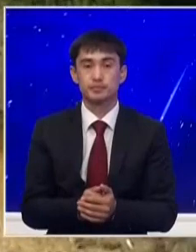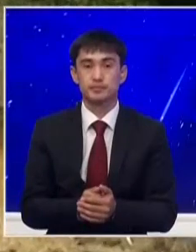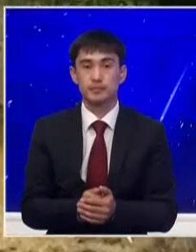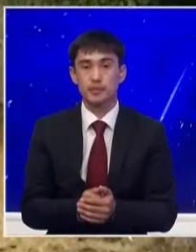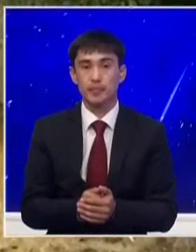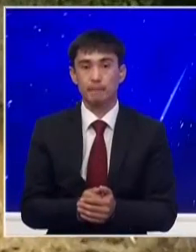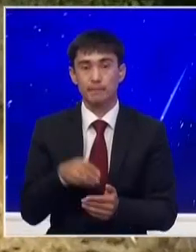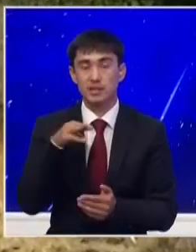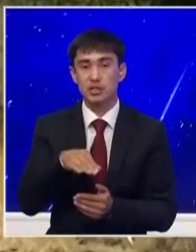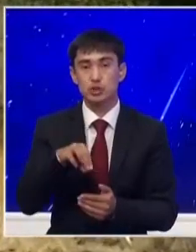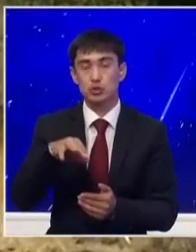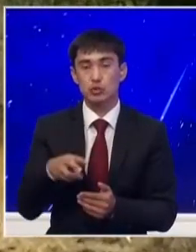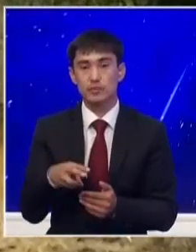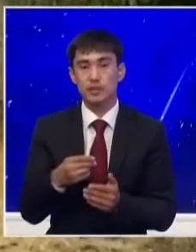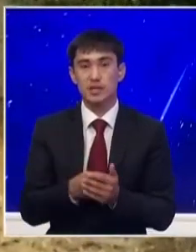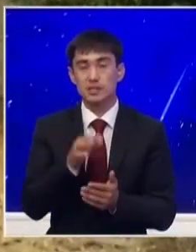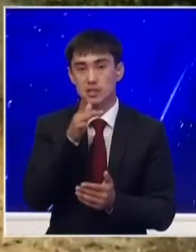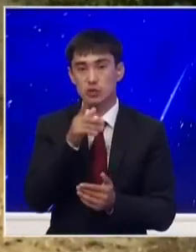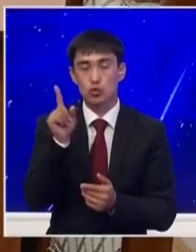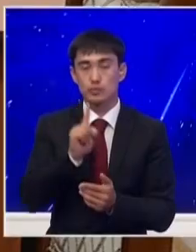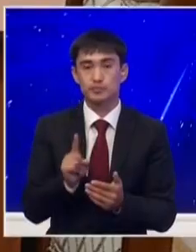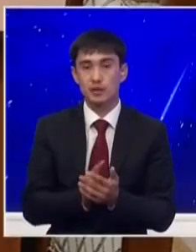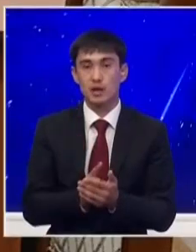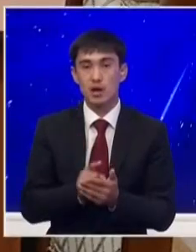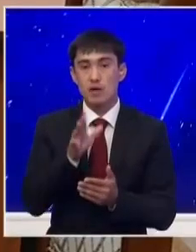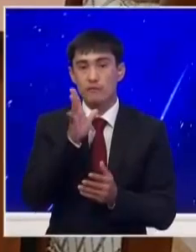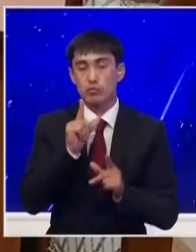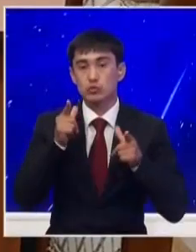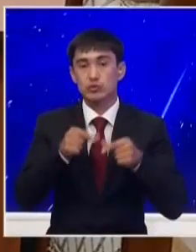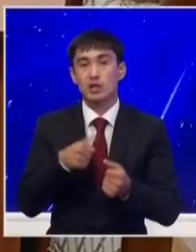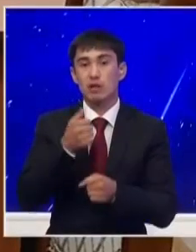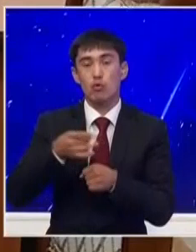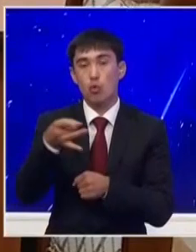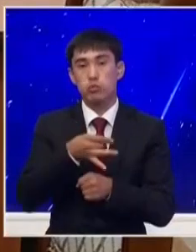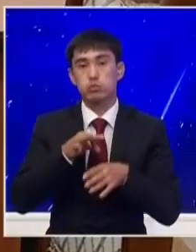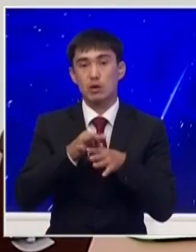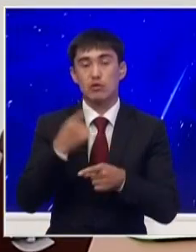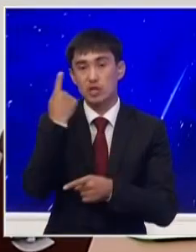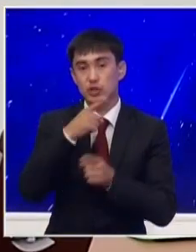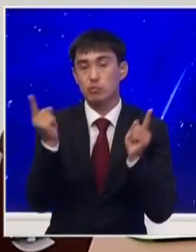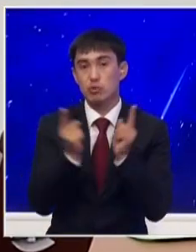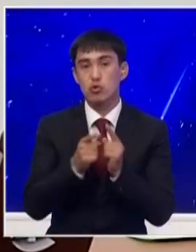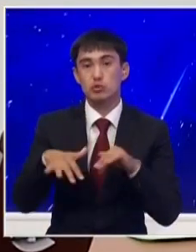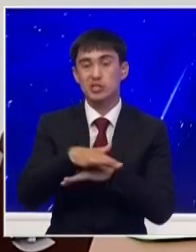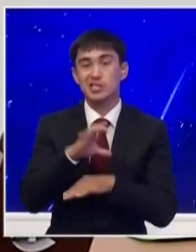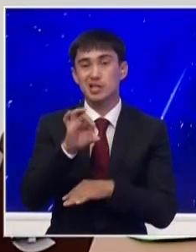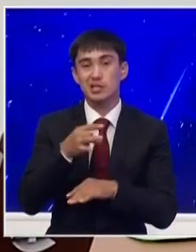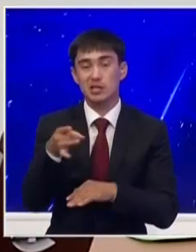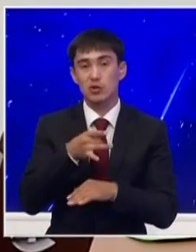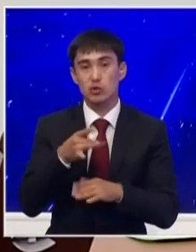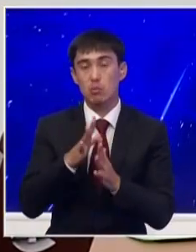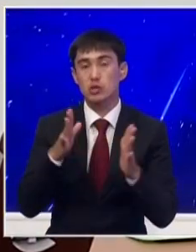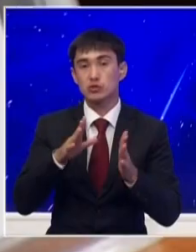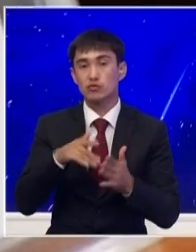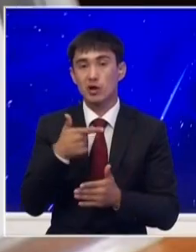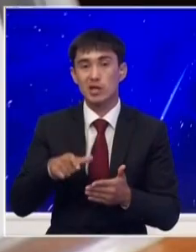450 тысяч тонн. За сезон? За сезон. В ходе рабочего визита глава области провел личный прием жителей Сарканского района.